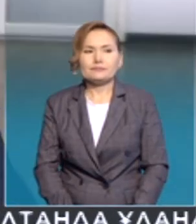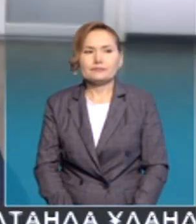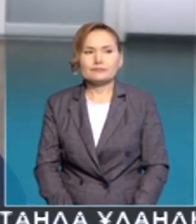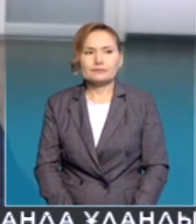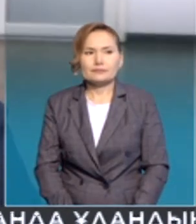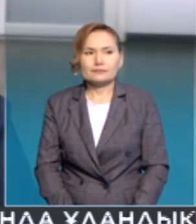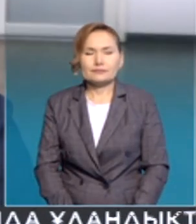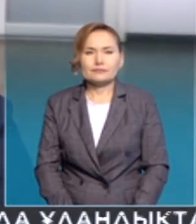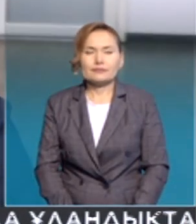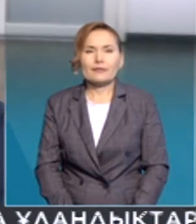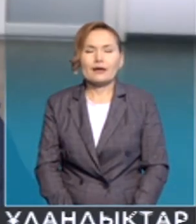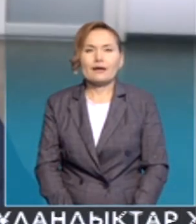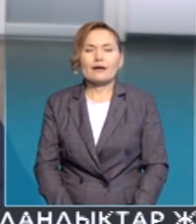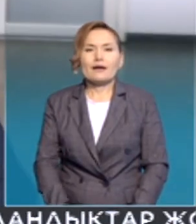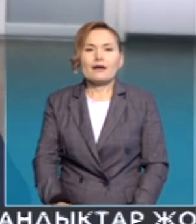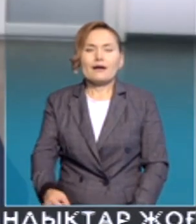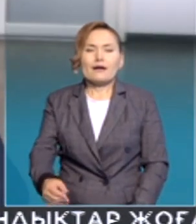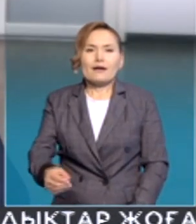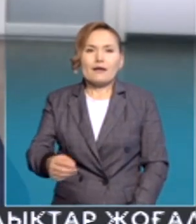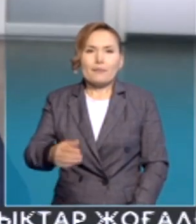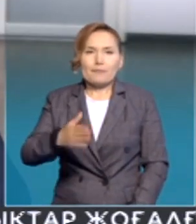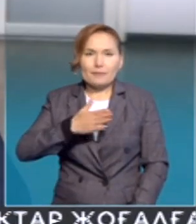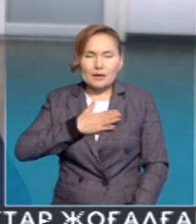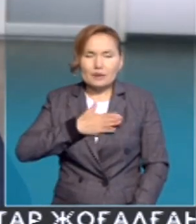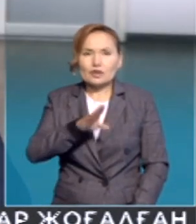Менен бұрын енді шешем